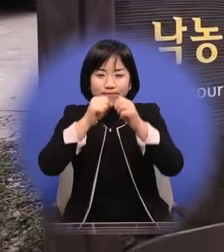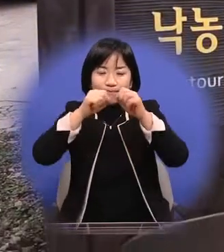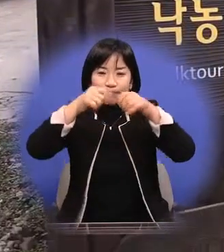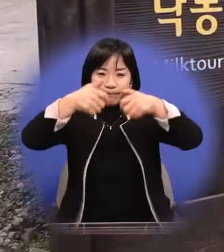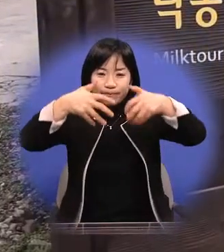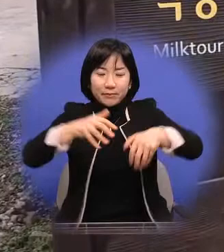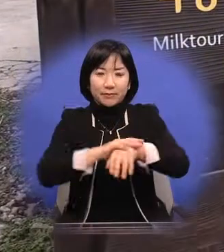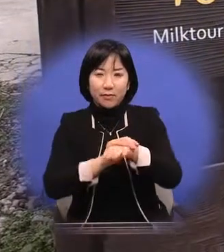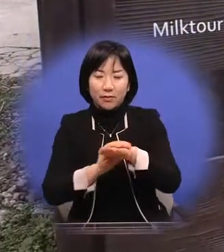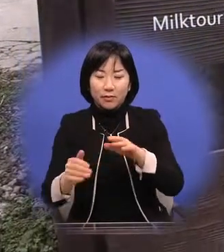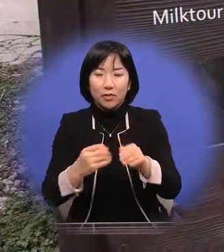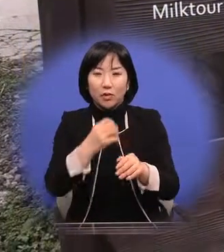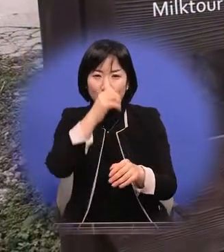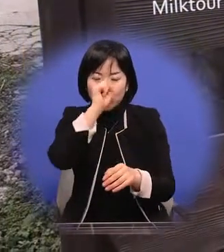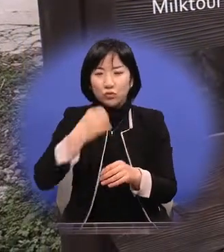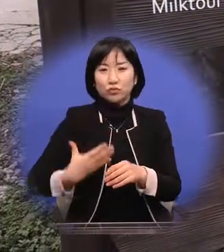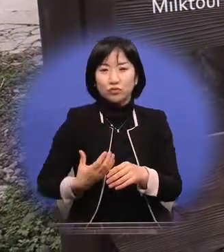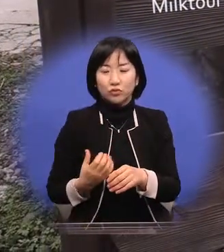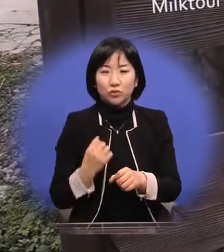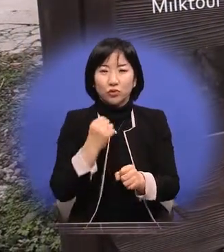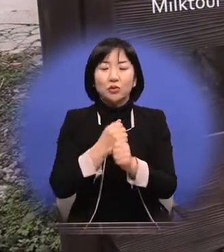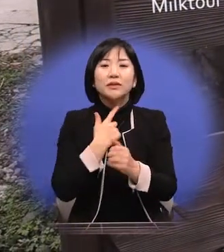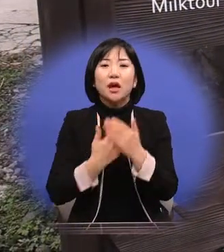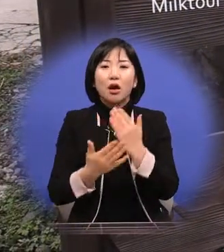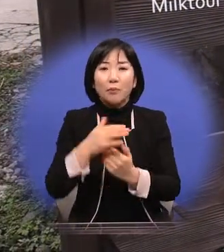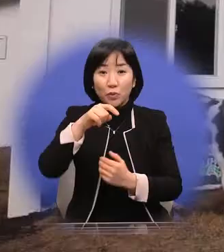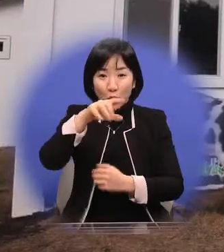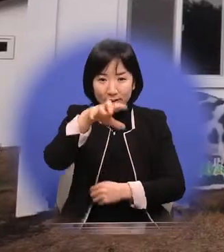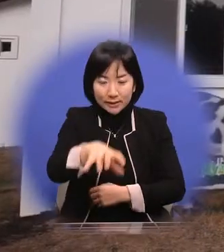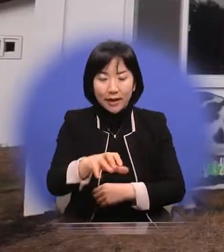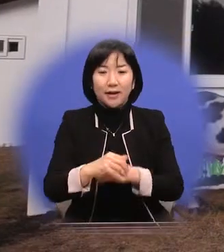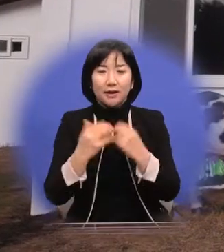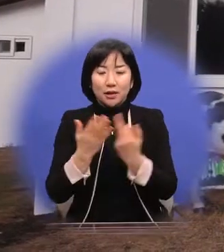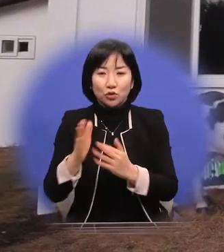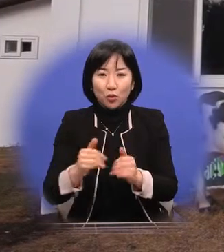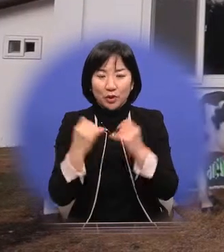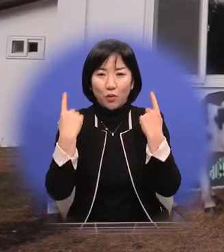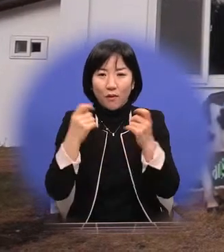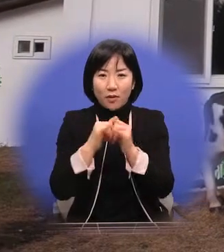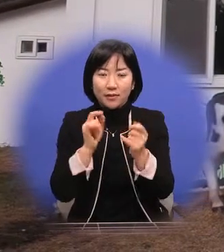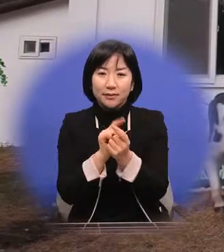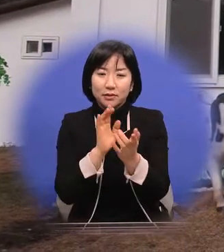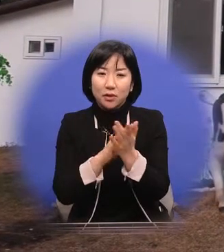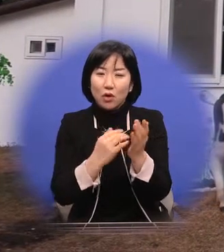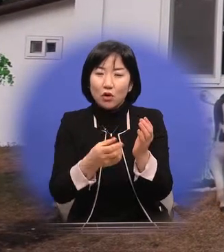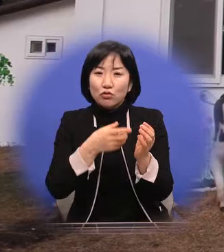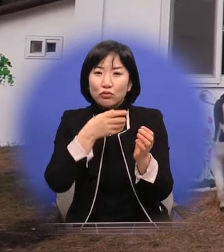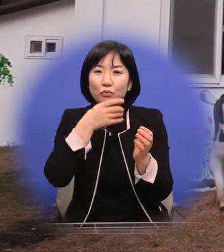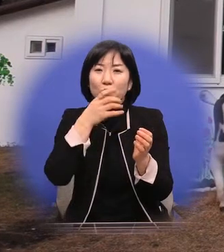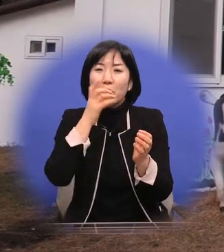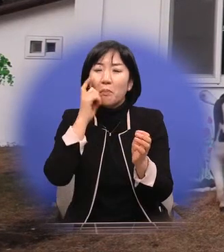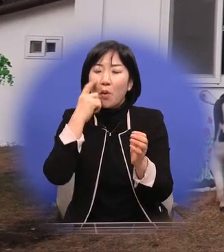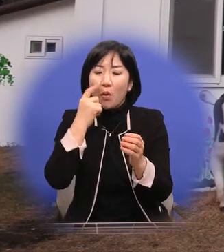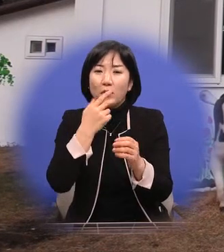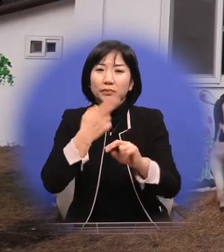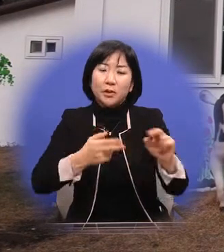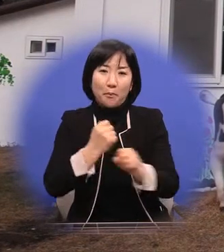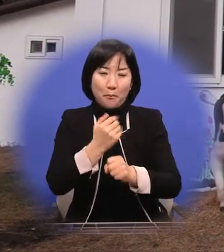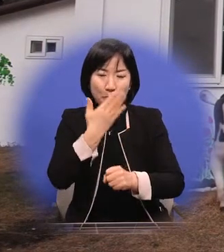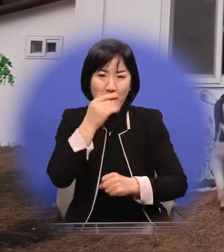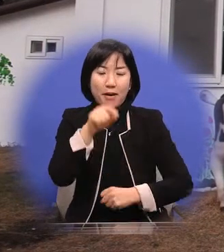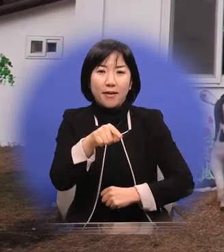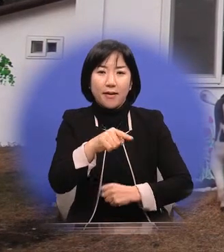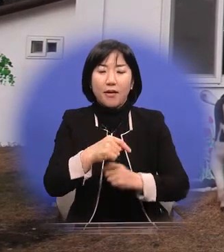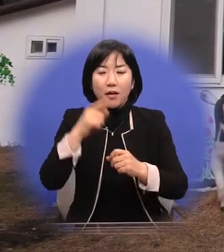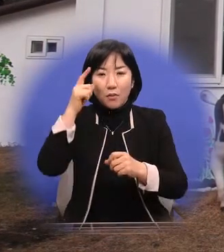젖소를 보유하게 됐습니다. 체험농장은 제주도민과 관광객이 직접 우유를 맛보고 음식도 만들 수 있는 공간입니다.